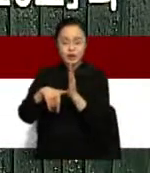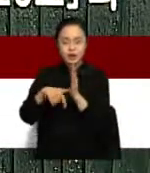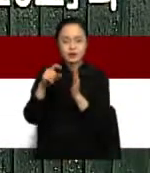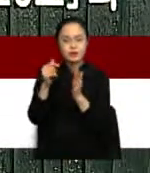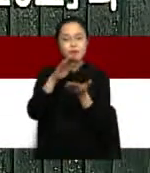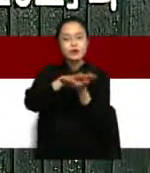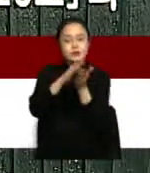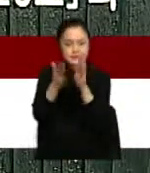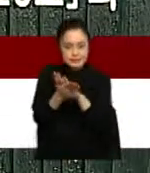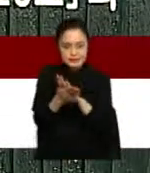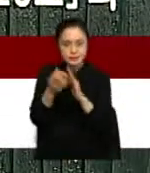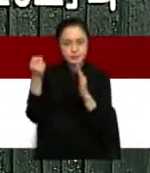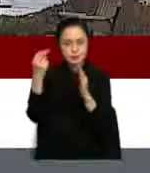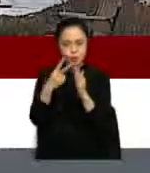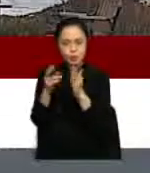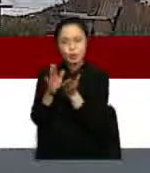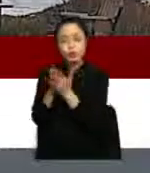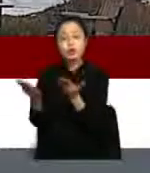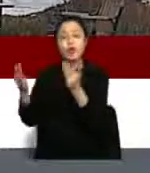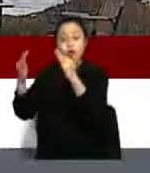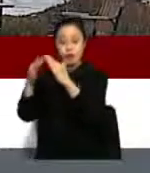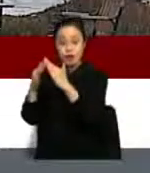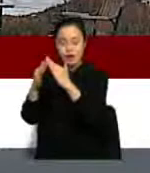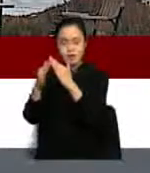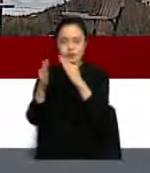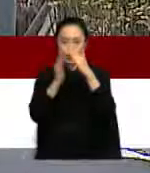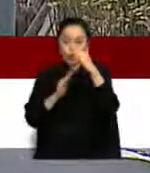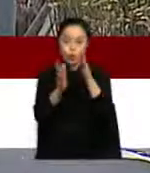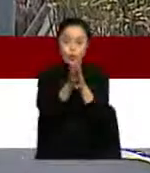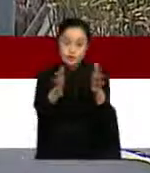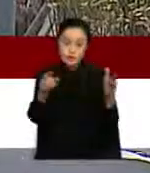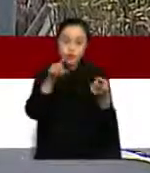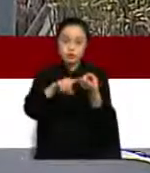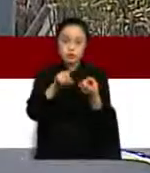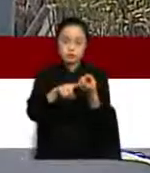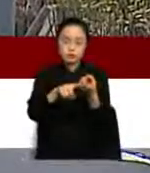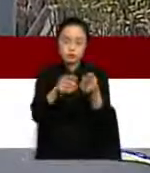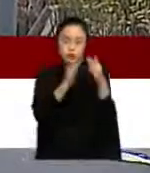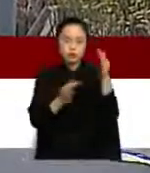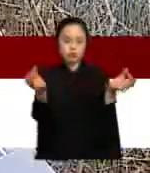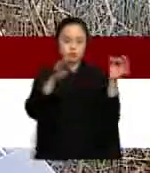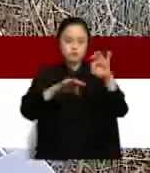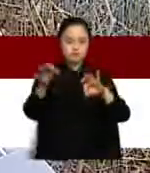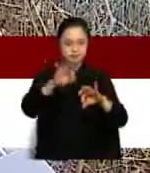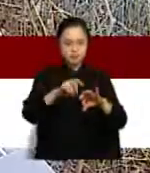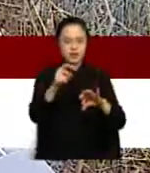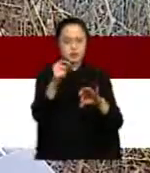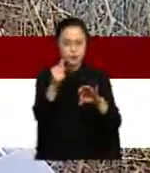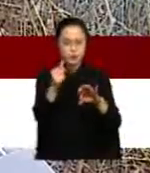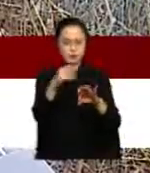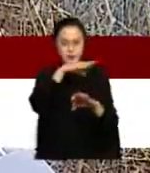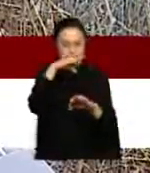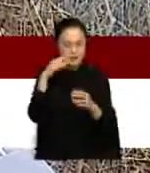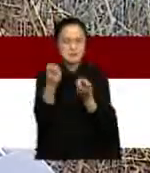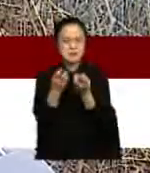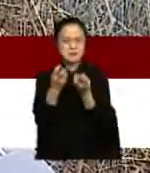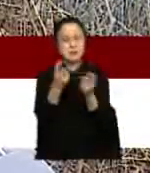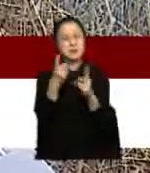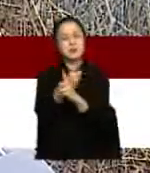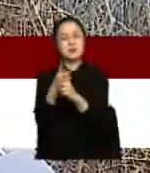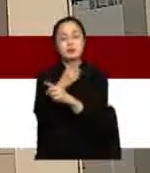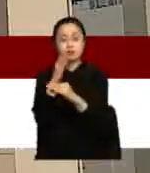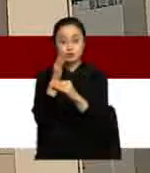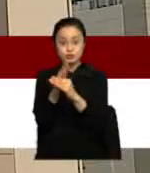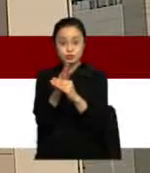다도 석원 청년 고용 시설 등 공공성이 확보된 시설의 기부채납 을 유도하고 있습니다 특정 줄만 용할 수 있는